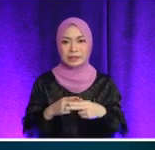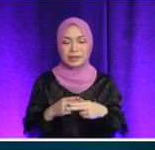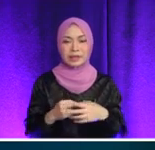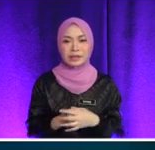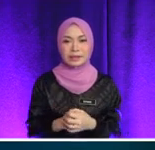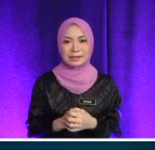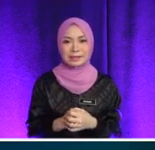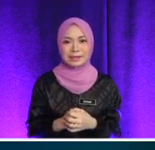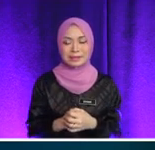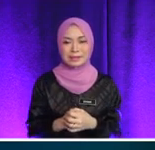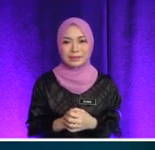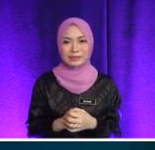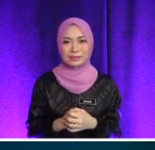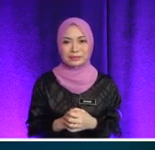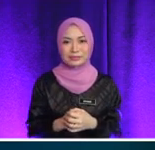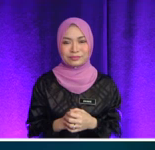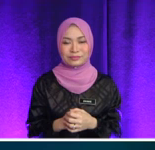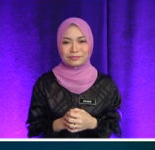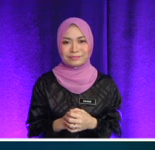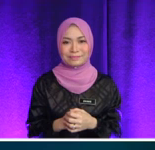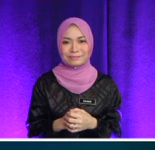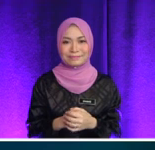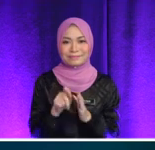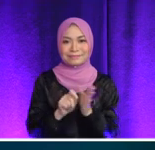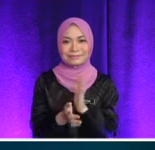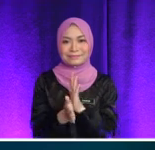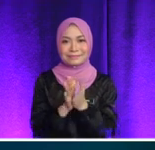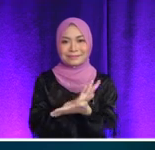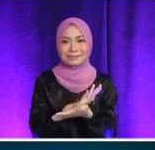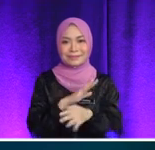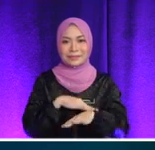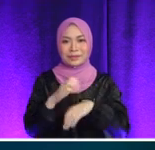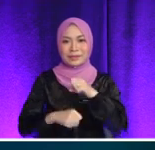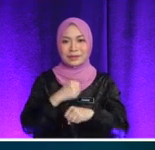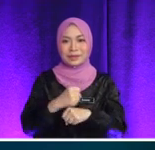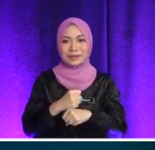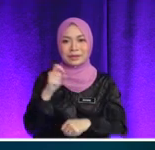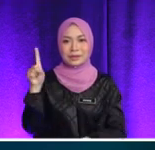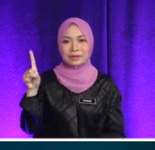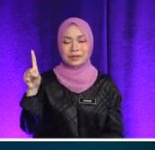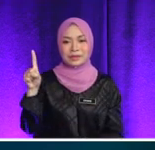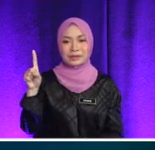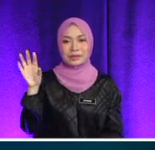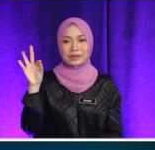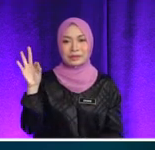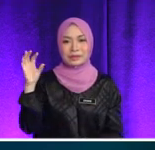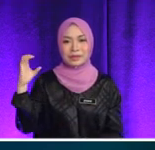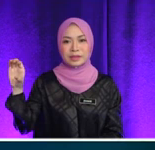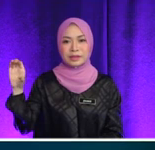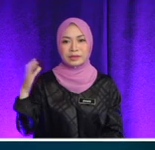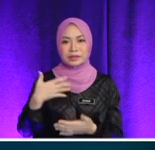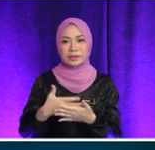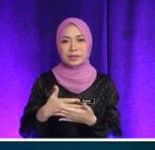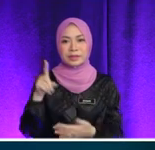era untuk famizam berlaku pada tahun 1900 hingga 1910 saja